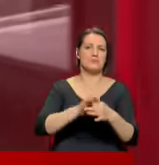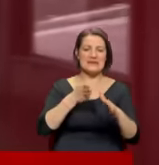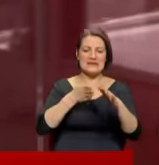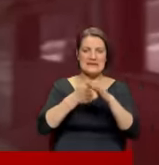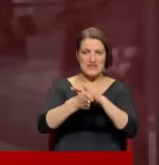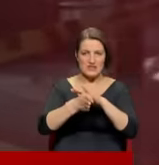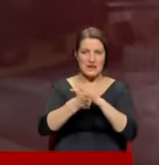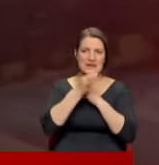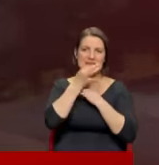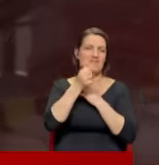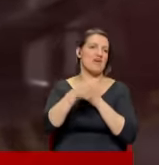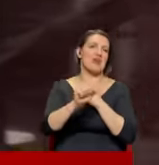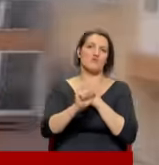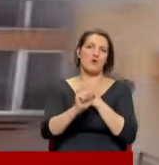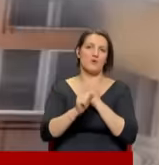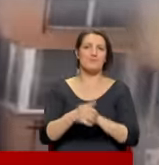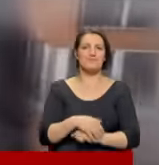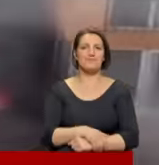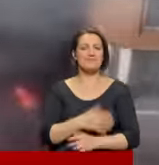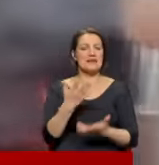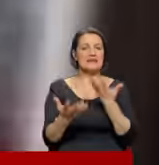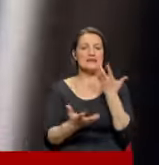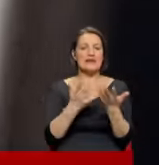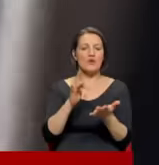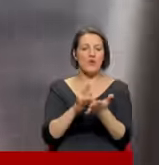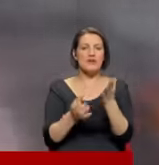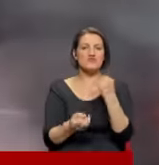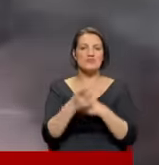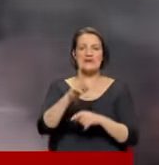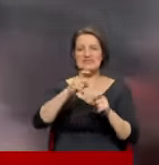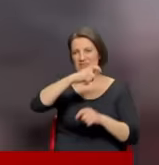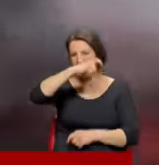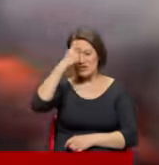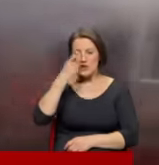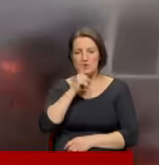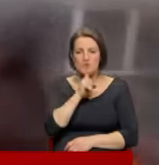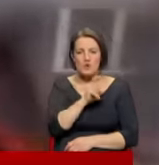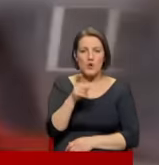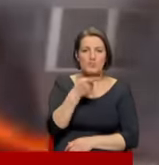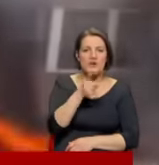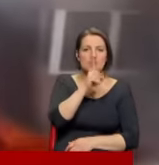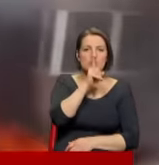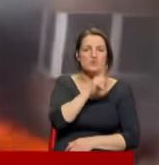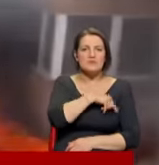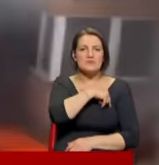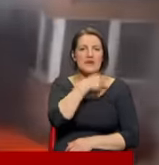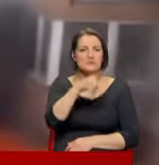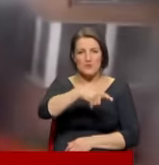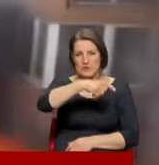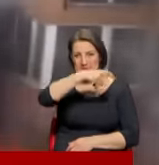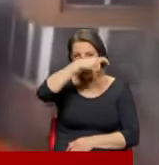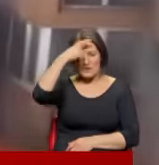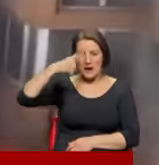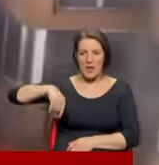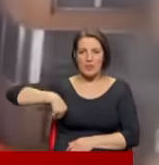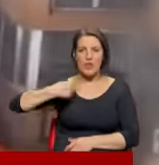İçeriye girişlere izin verilmiyor. Yangında açığa çıkan ısı 900-1100 derecelere kadar çıkabilmekte. Bu sıcaklık